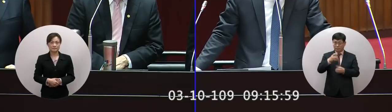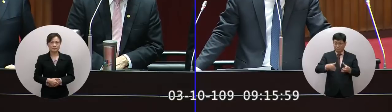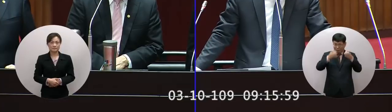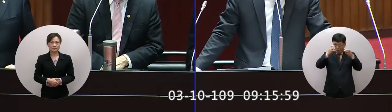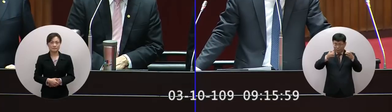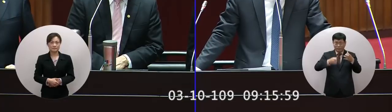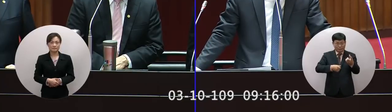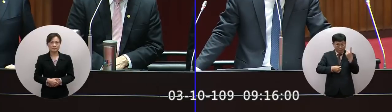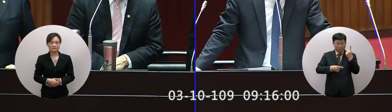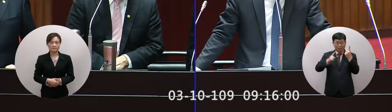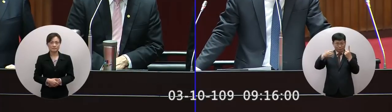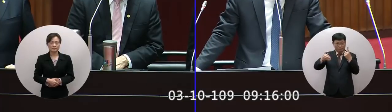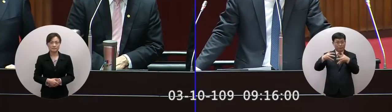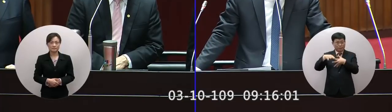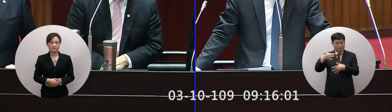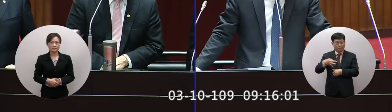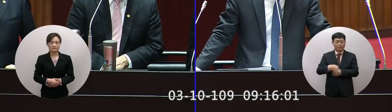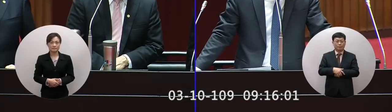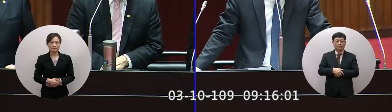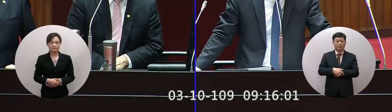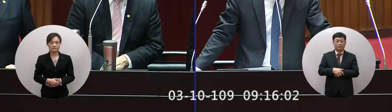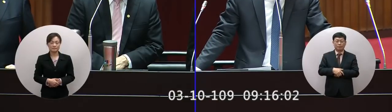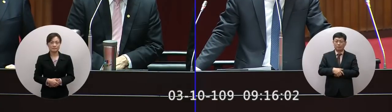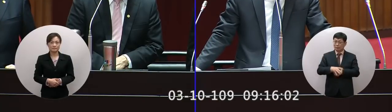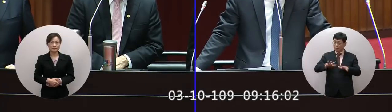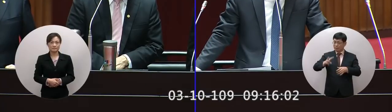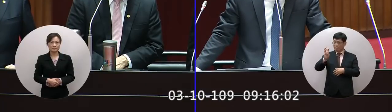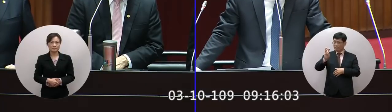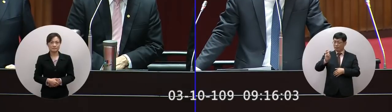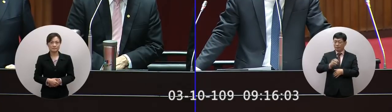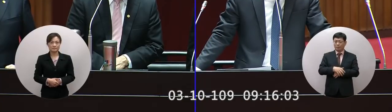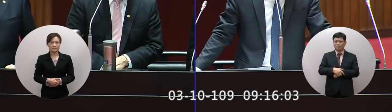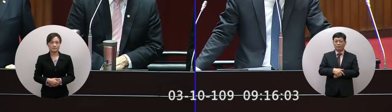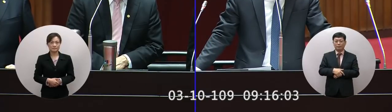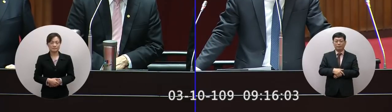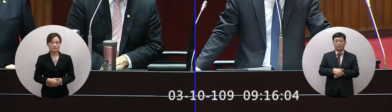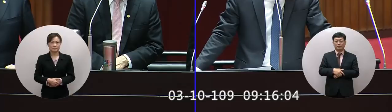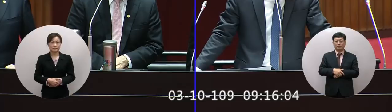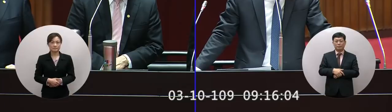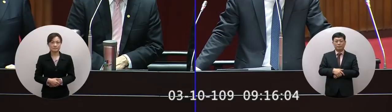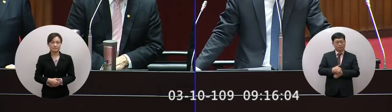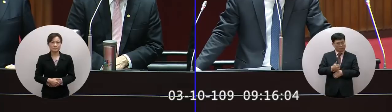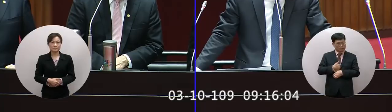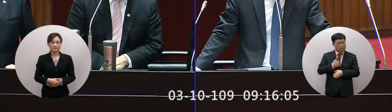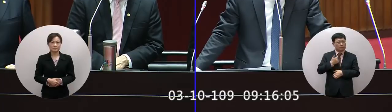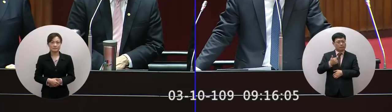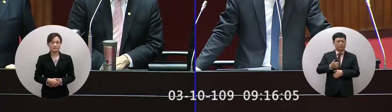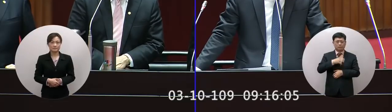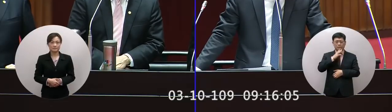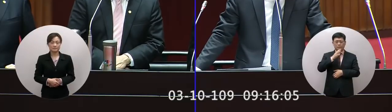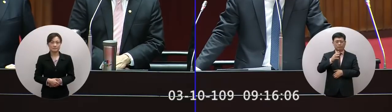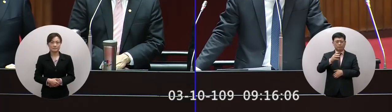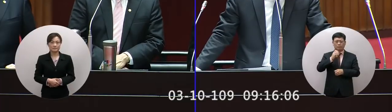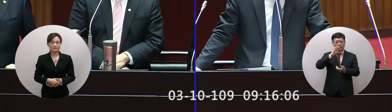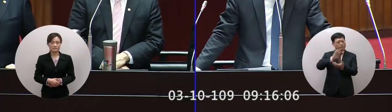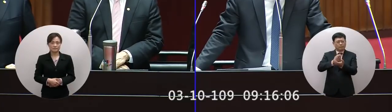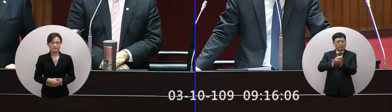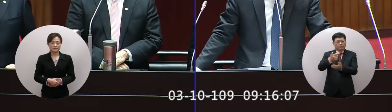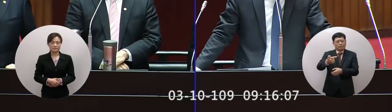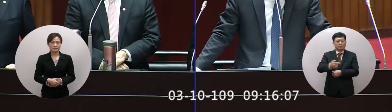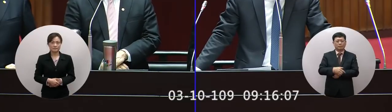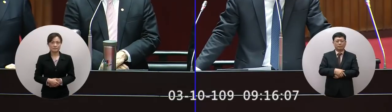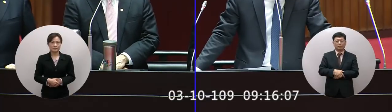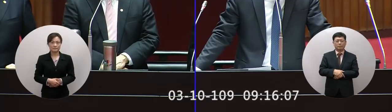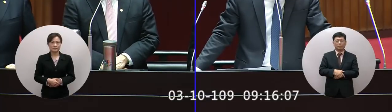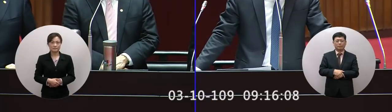一桶19块美金呢，30块美金呢，那个是相当相当便宜、相当低